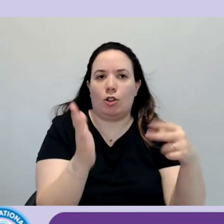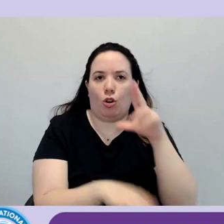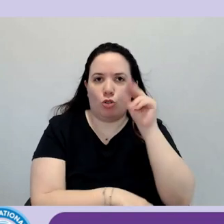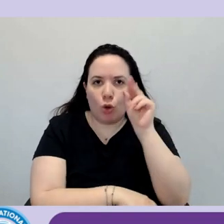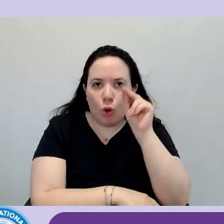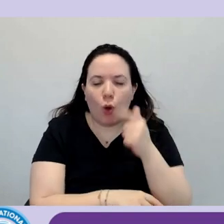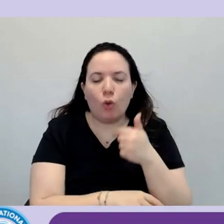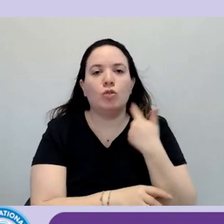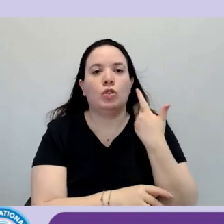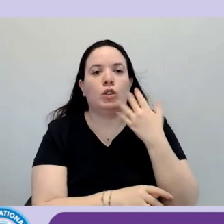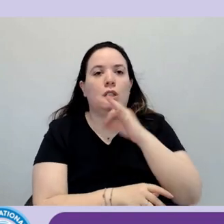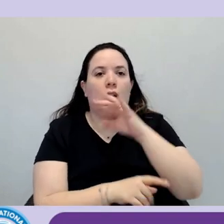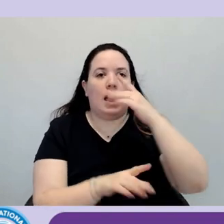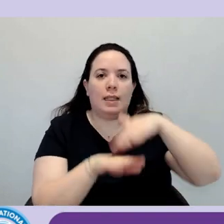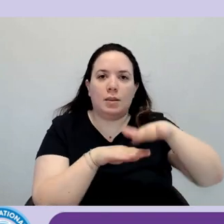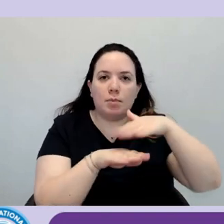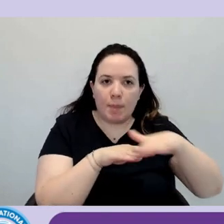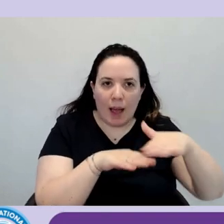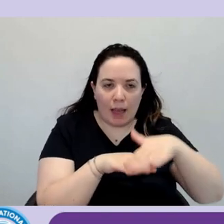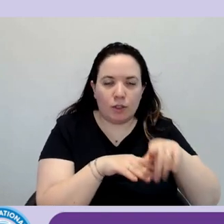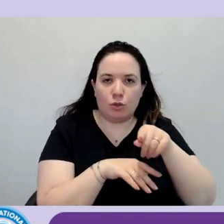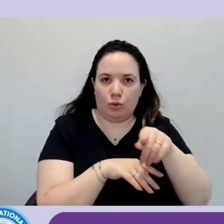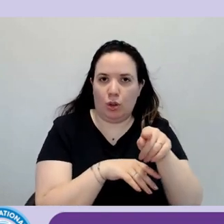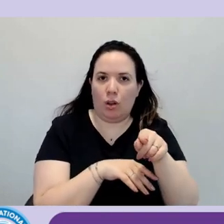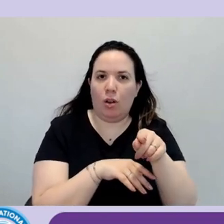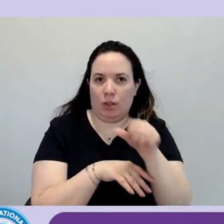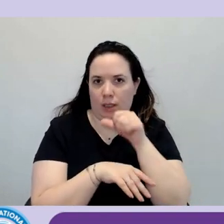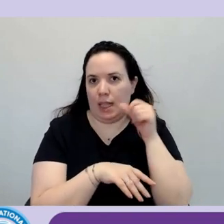tutte le potenzialità d'uso